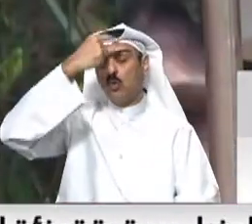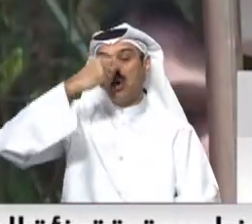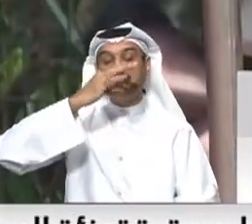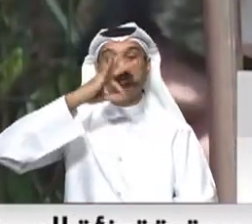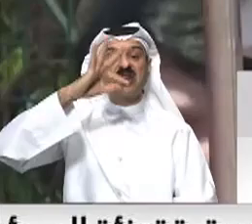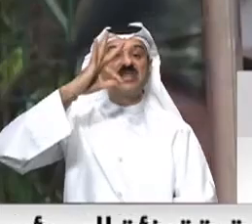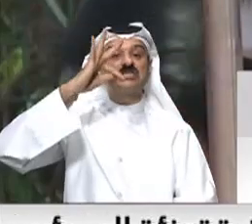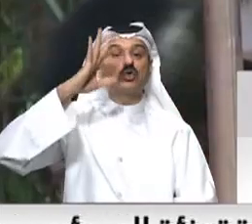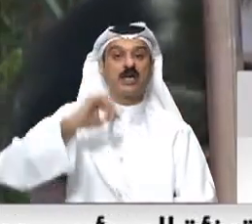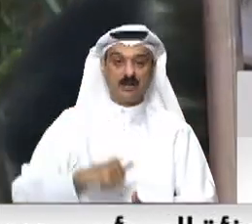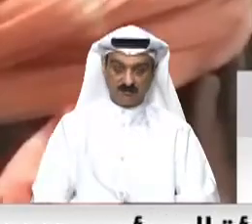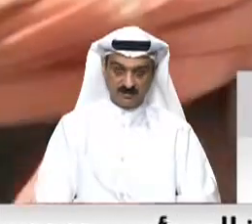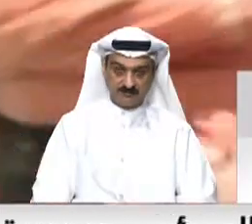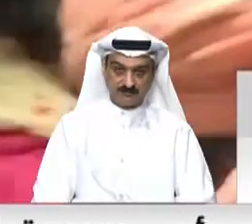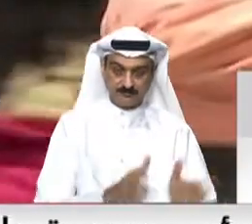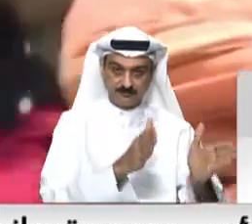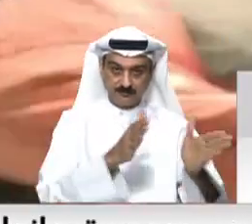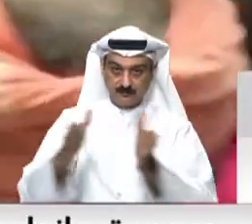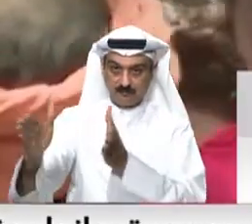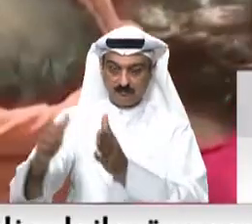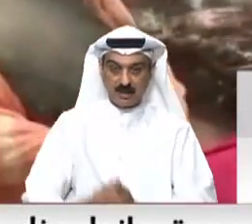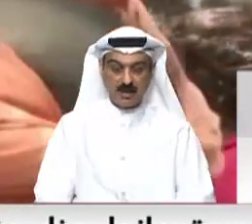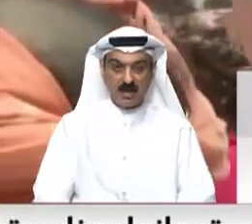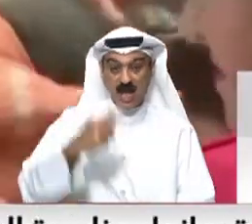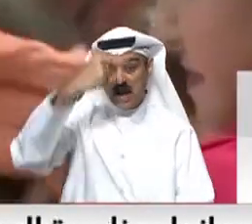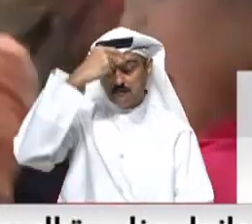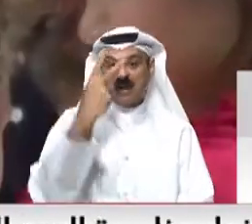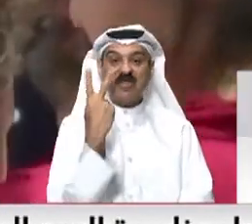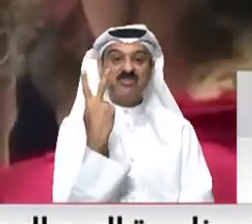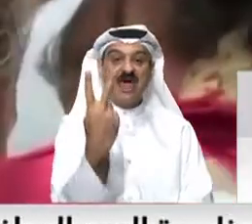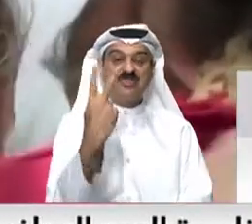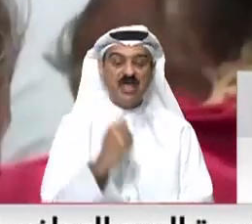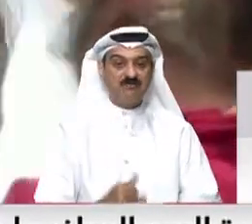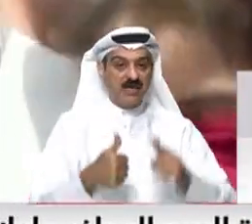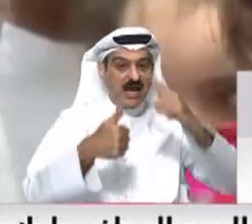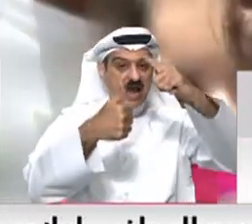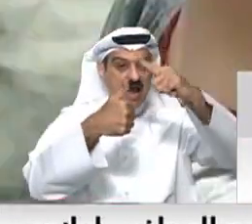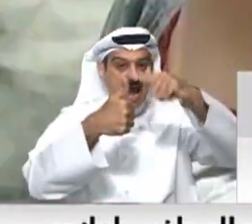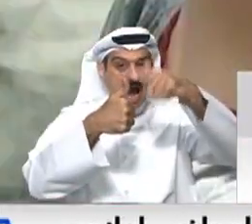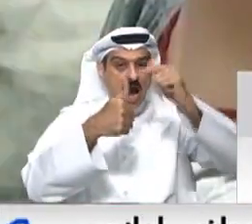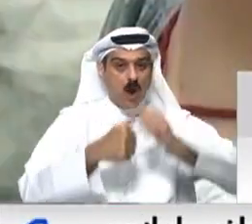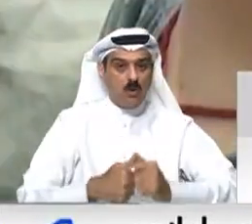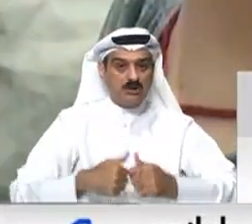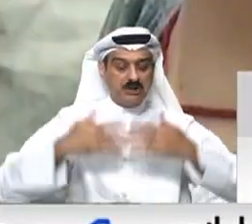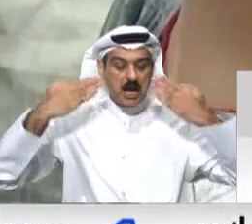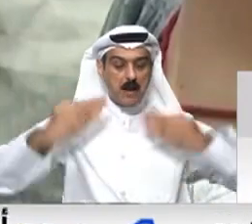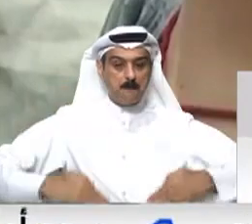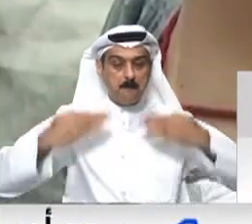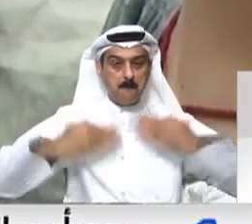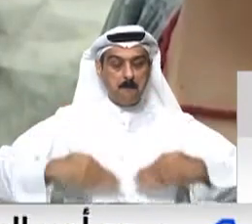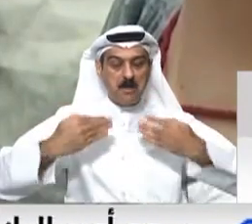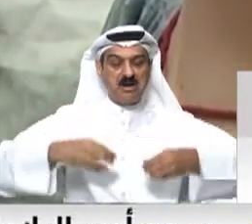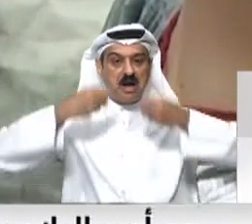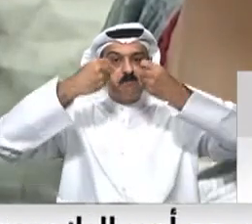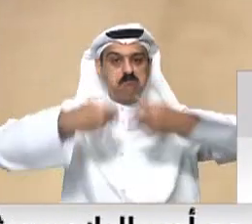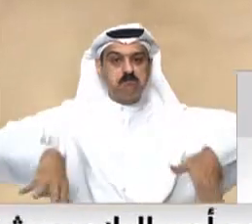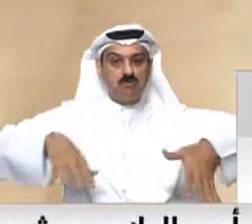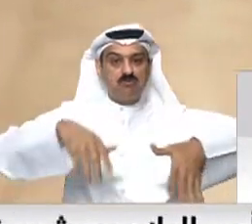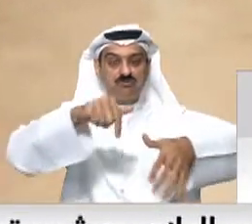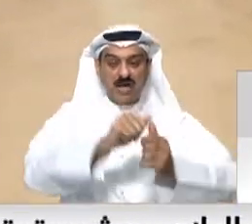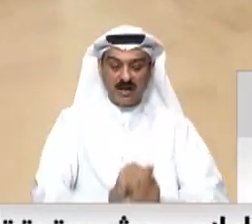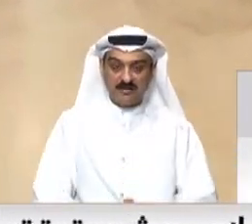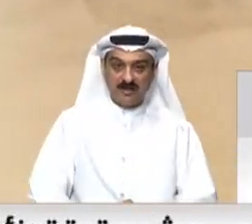الامراض الاخرى وينقسم المرض الى نوعين يصيب النوع الاول جهاز المناعه ويهاجم مصانع الانسولين